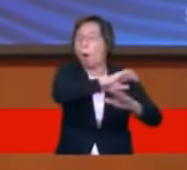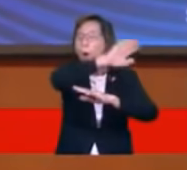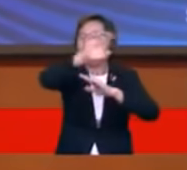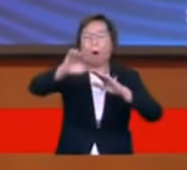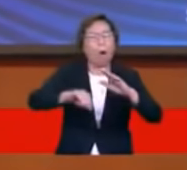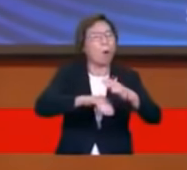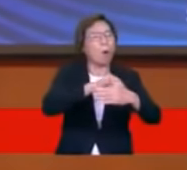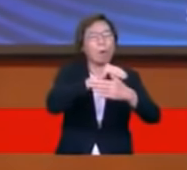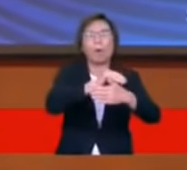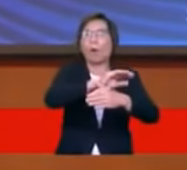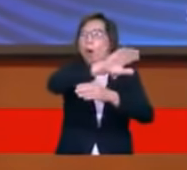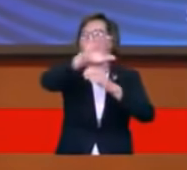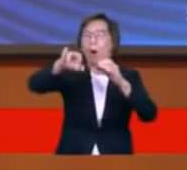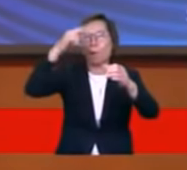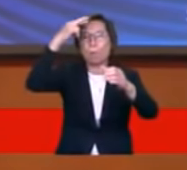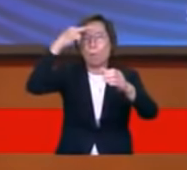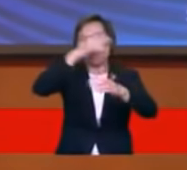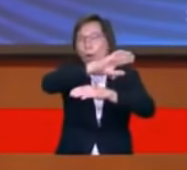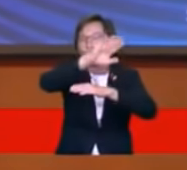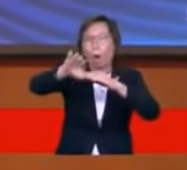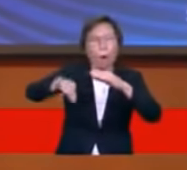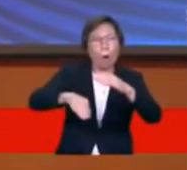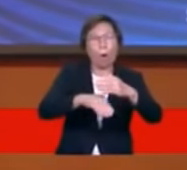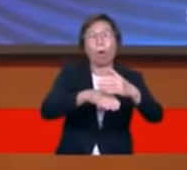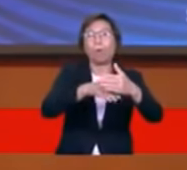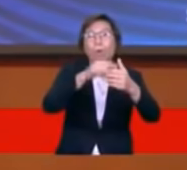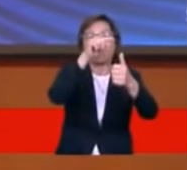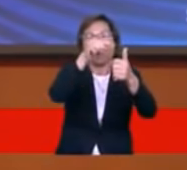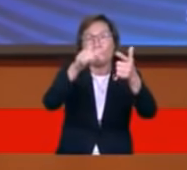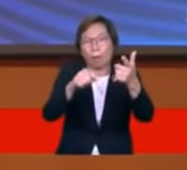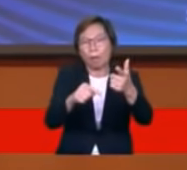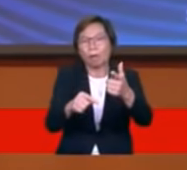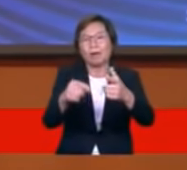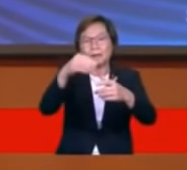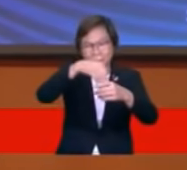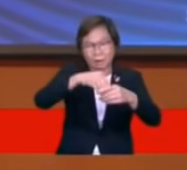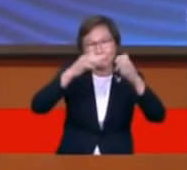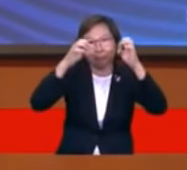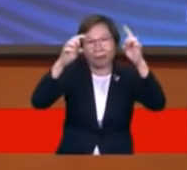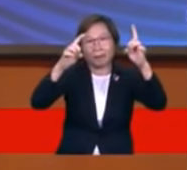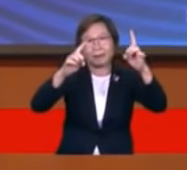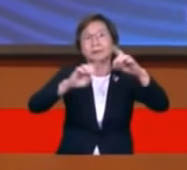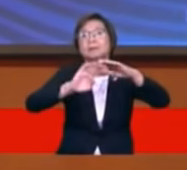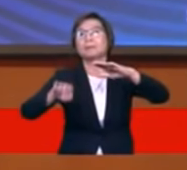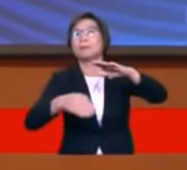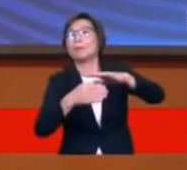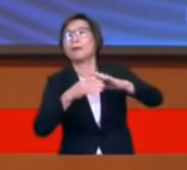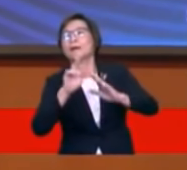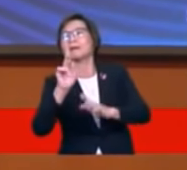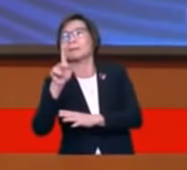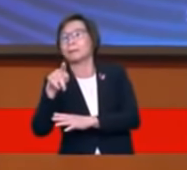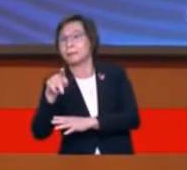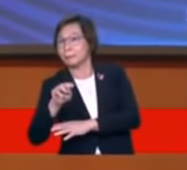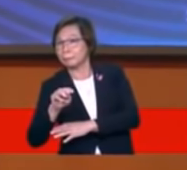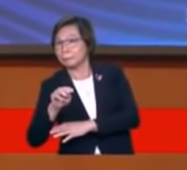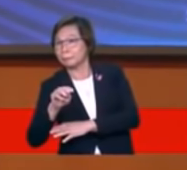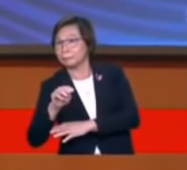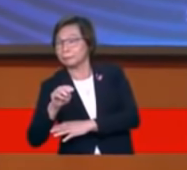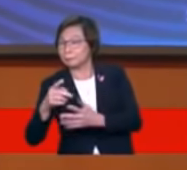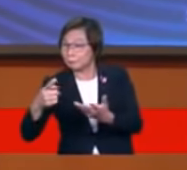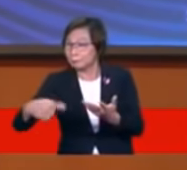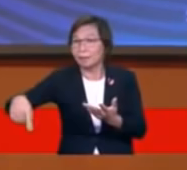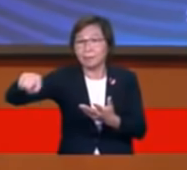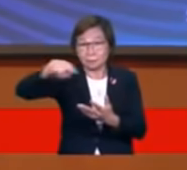komponen Sumo faktor dalam ekosistem pendidikan di bawah GPM kelas